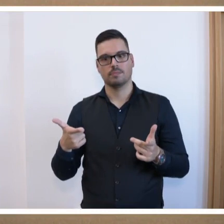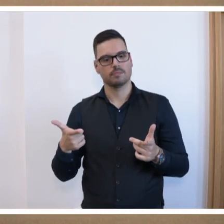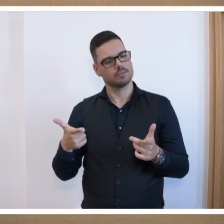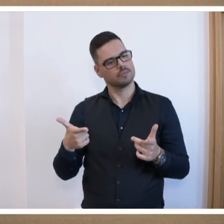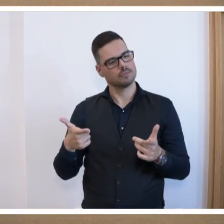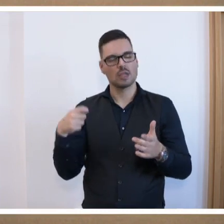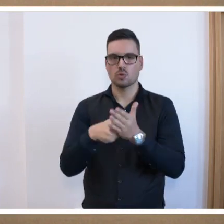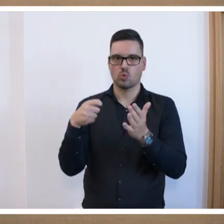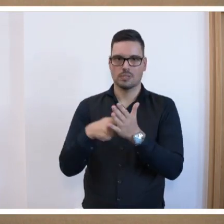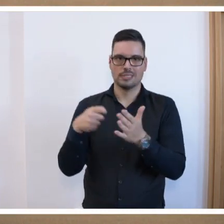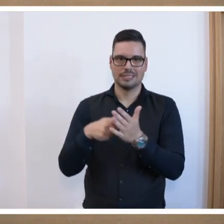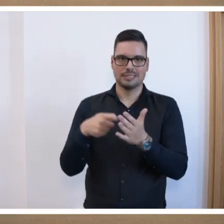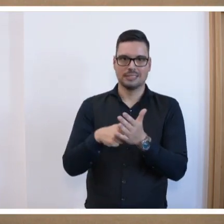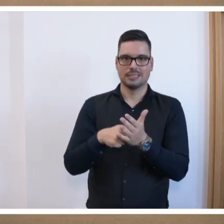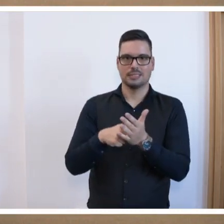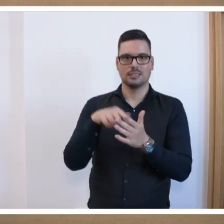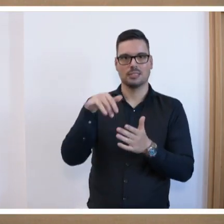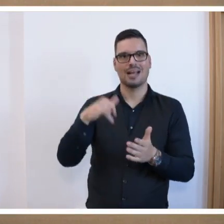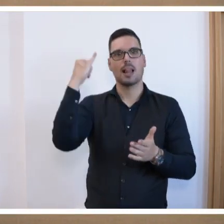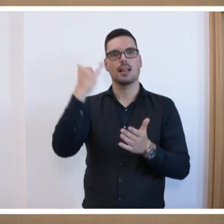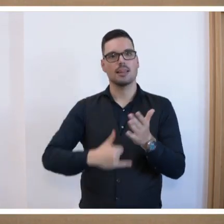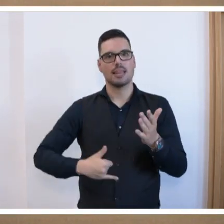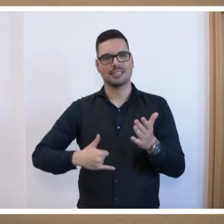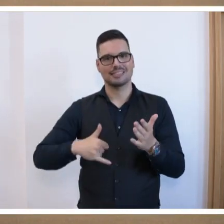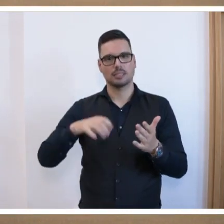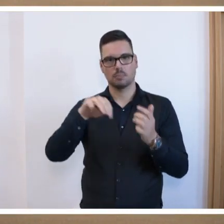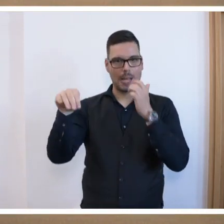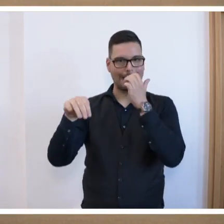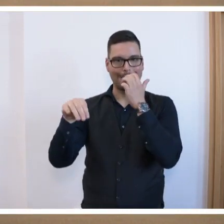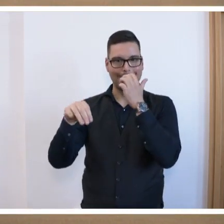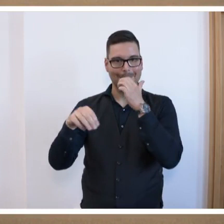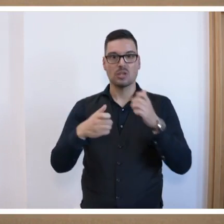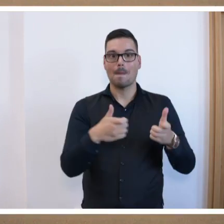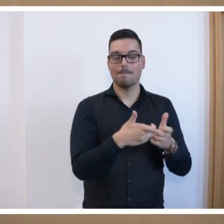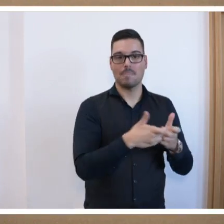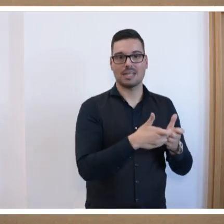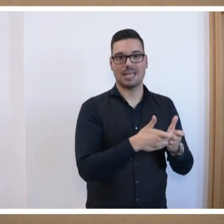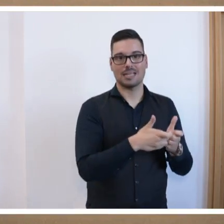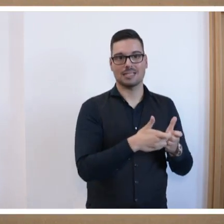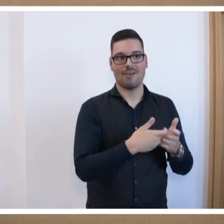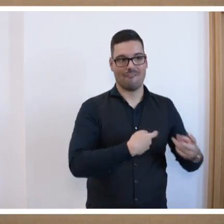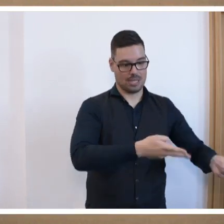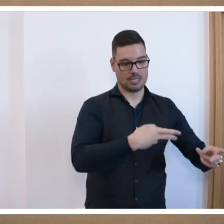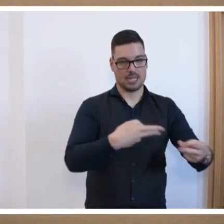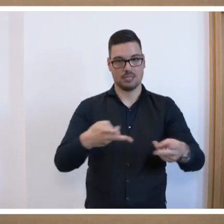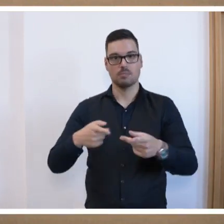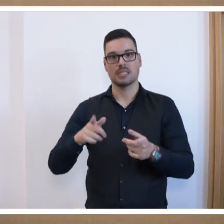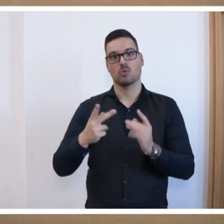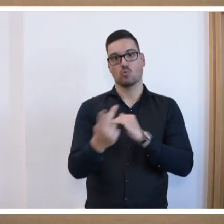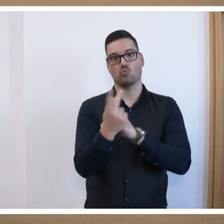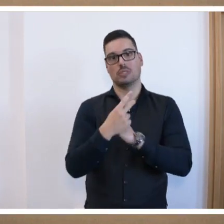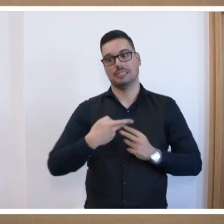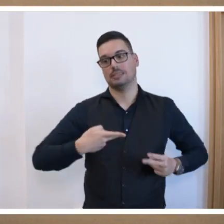besonders kostenintensiven sogenannten letzten Meile, vom Paket bzw. Verteilzentrum zum Kunden zur